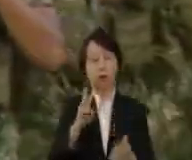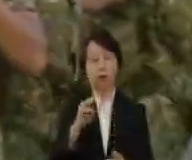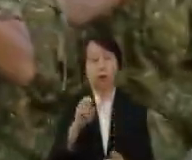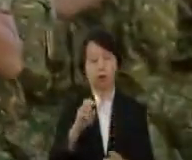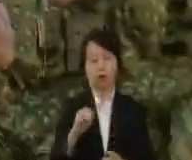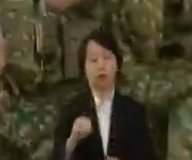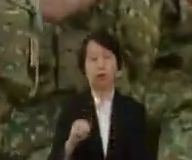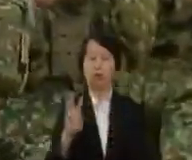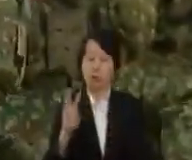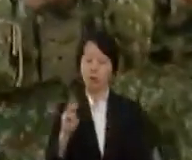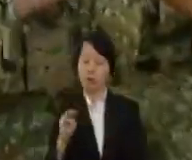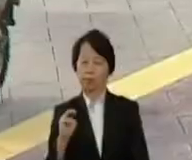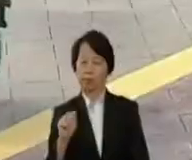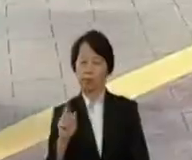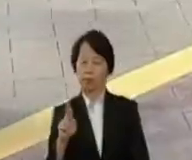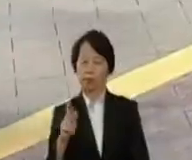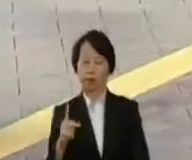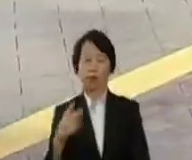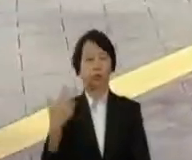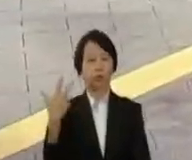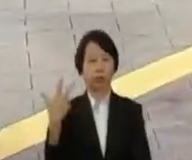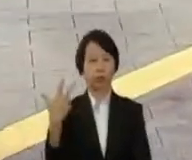Mark 3.